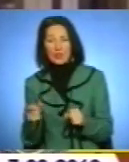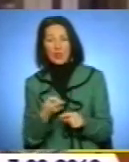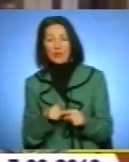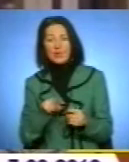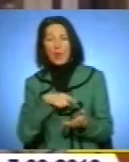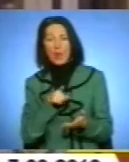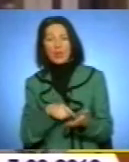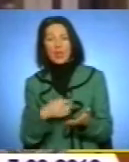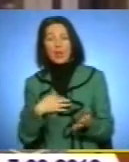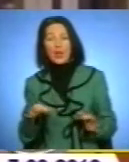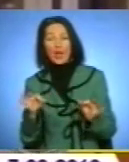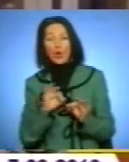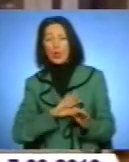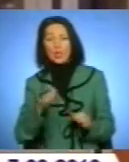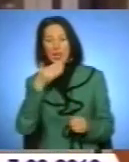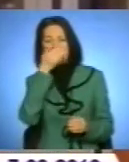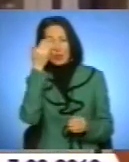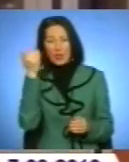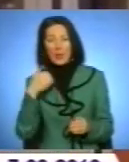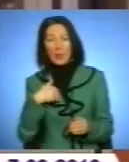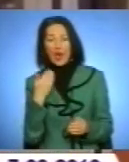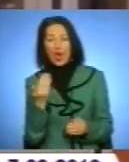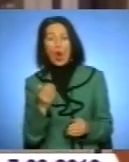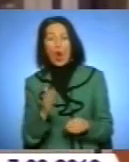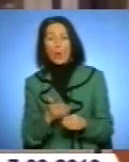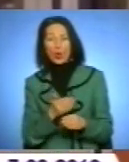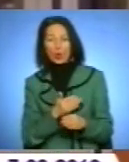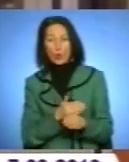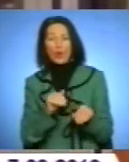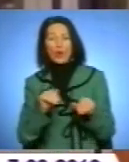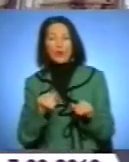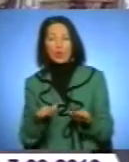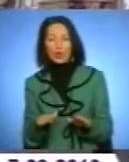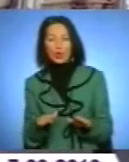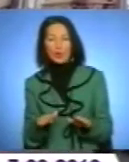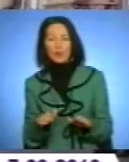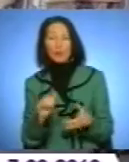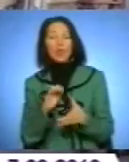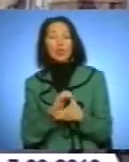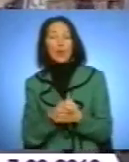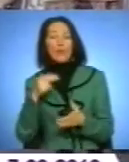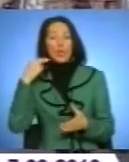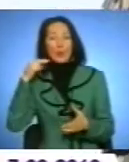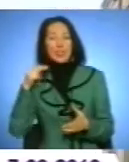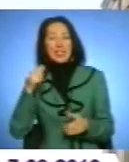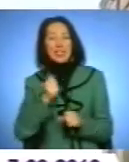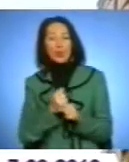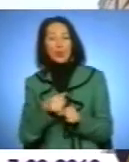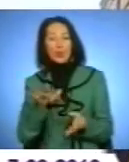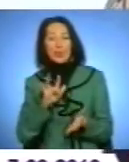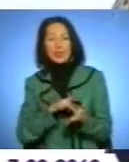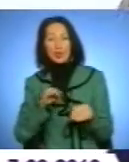ми ніколи не забували, і ми його поступово вирішуємо. Ознайомився президент з роботою Центру